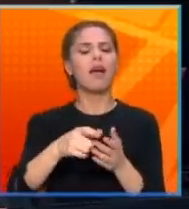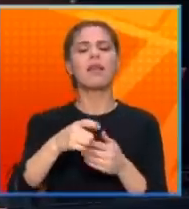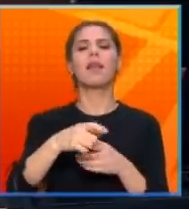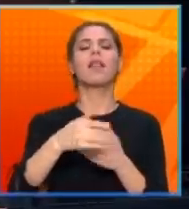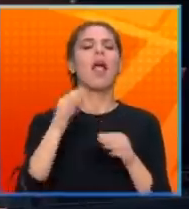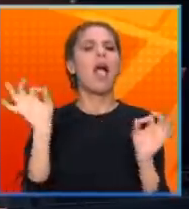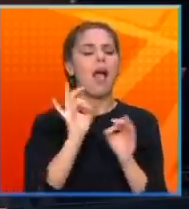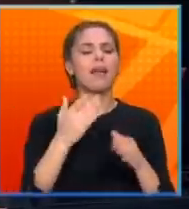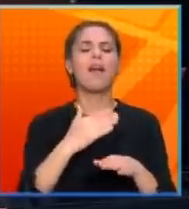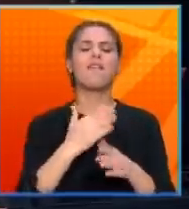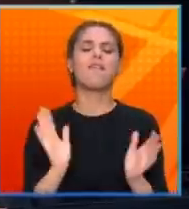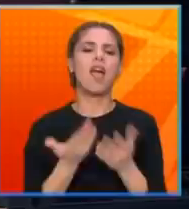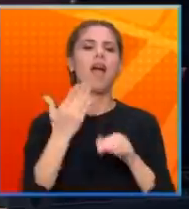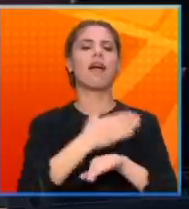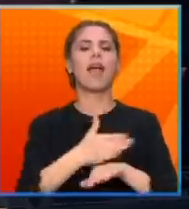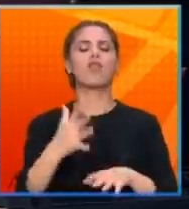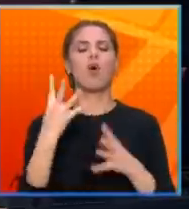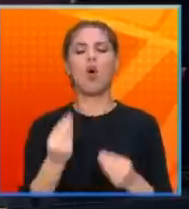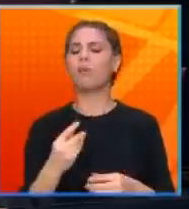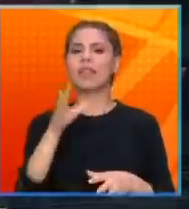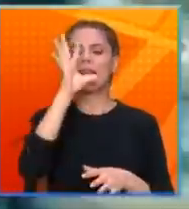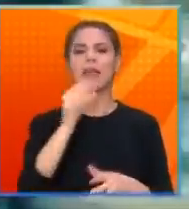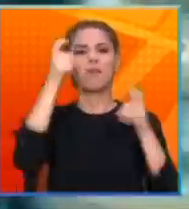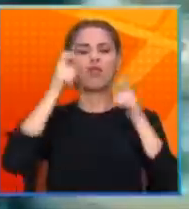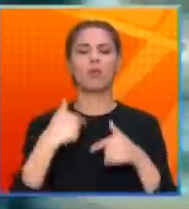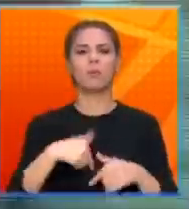olması tamamen bizlerin elinde.